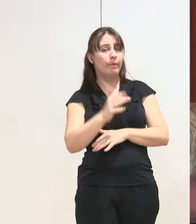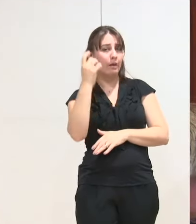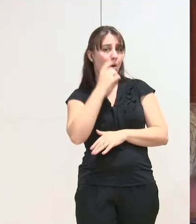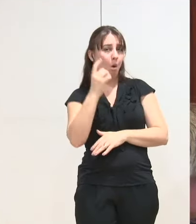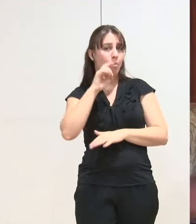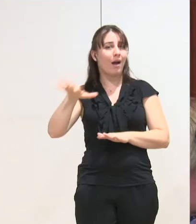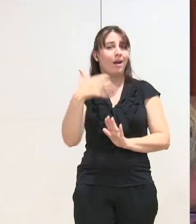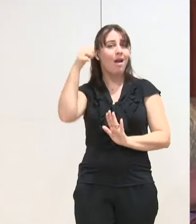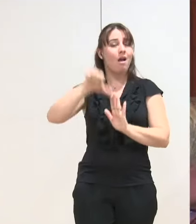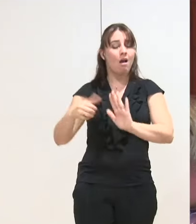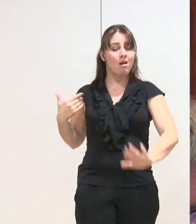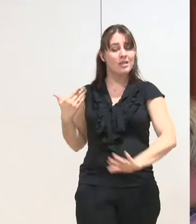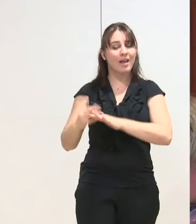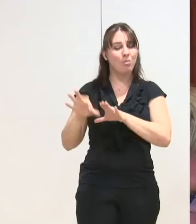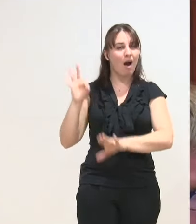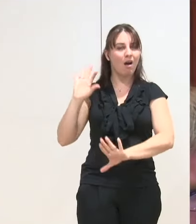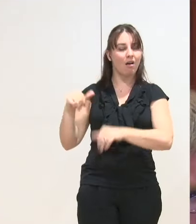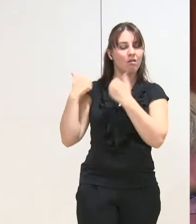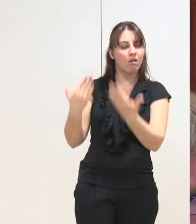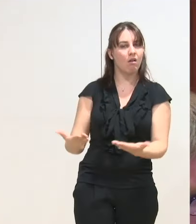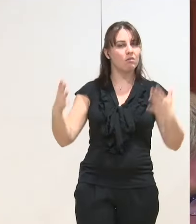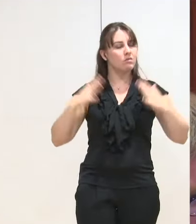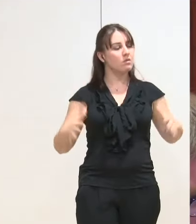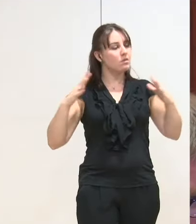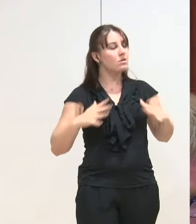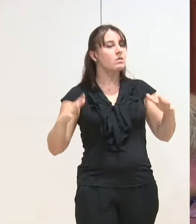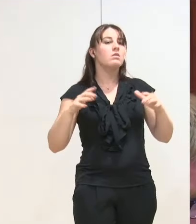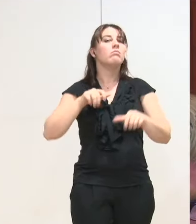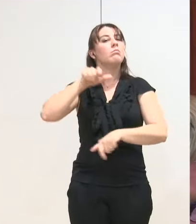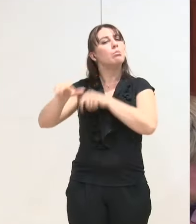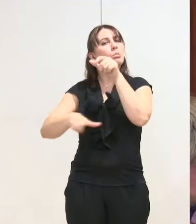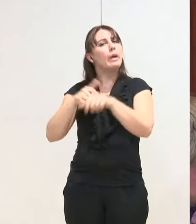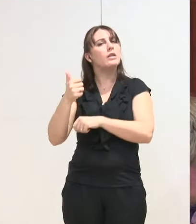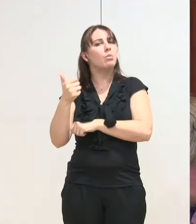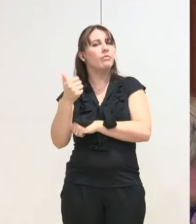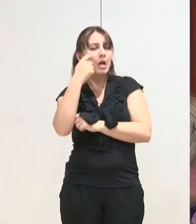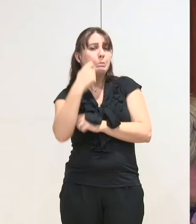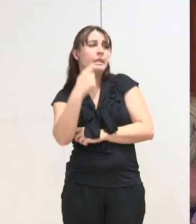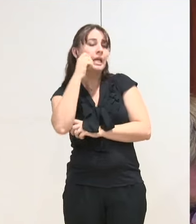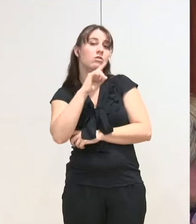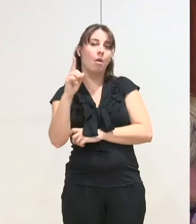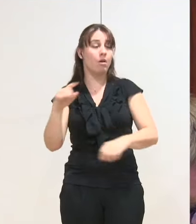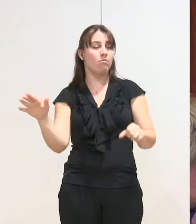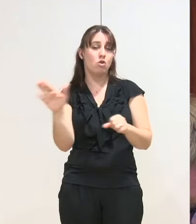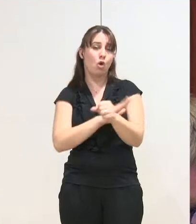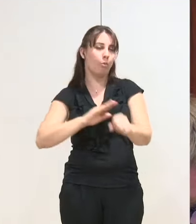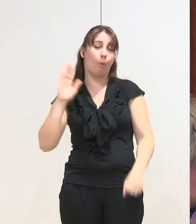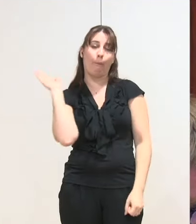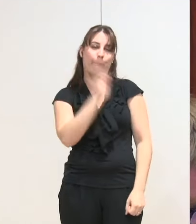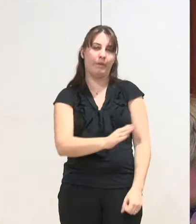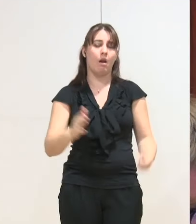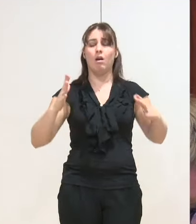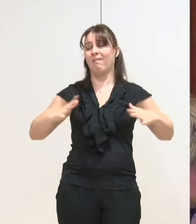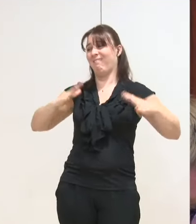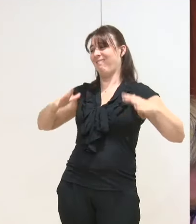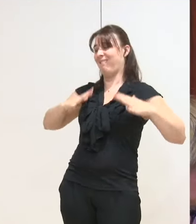15 mois sinon les spécialistes au moins faire partie des champions ne peut plus constituer la